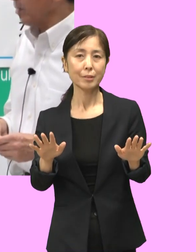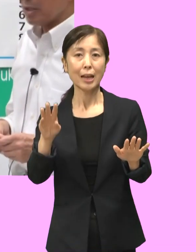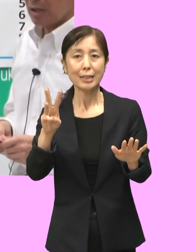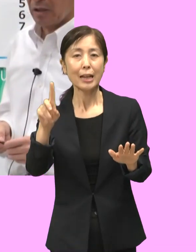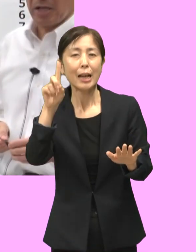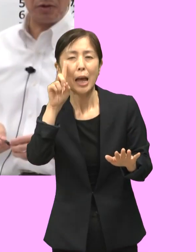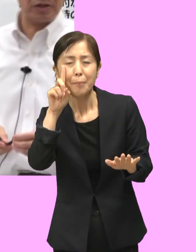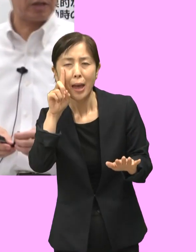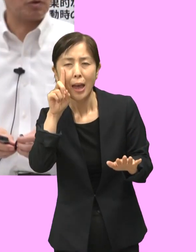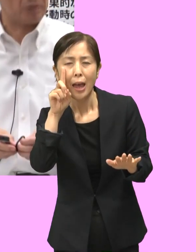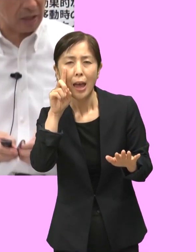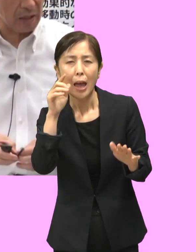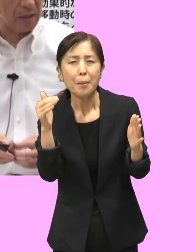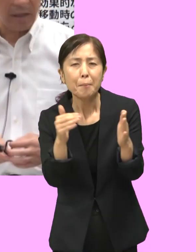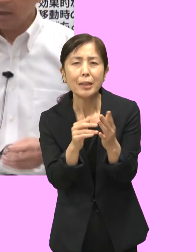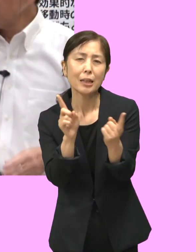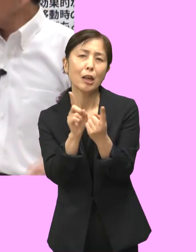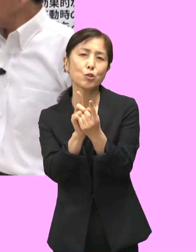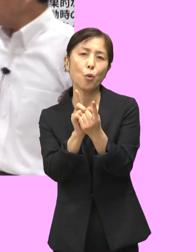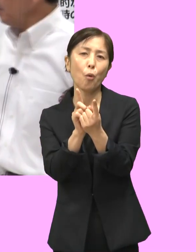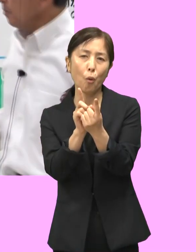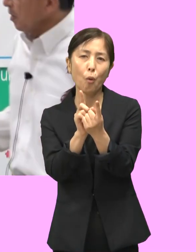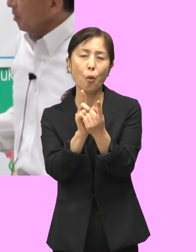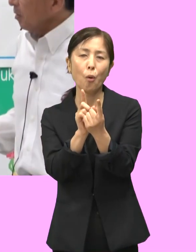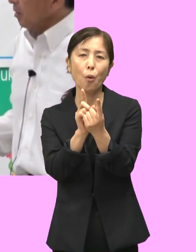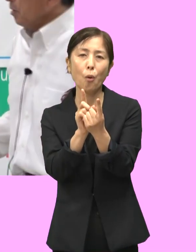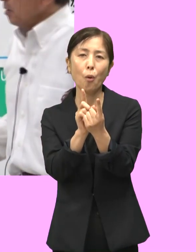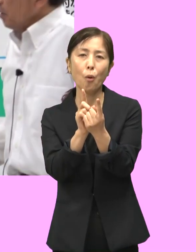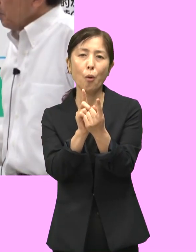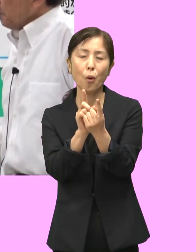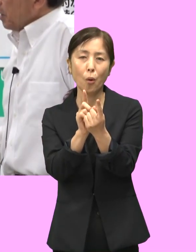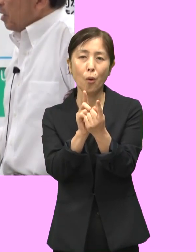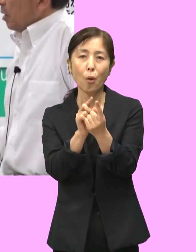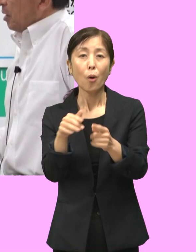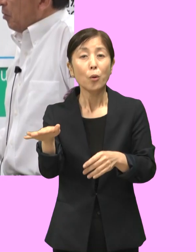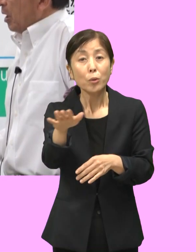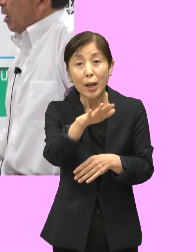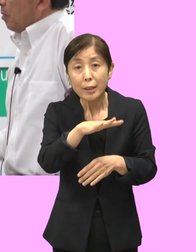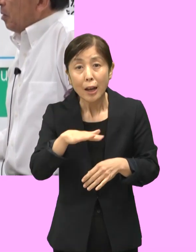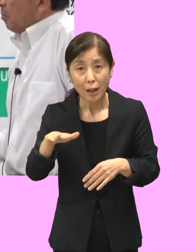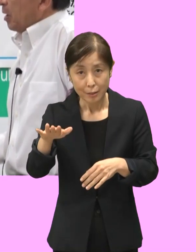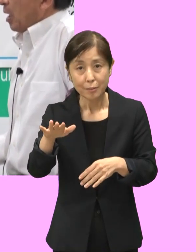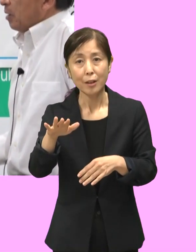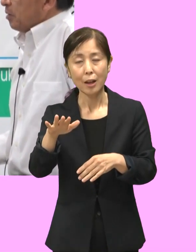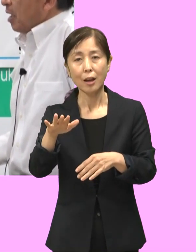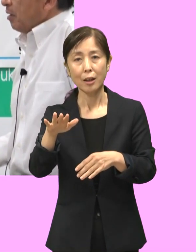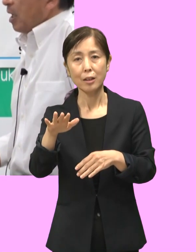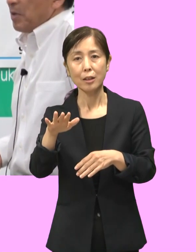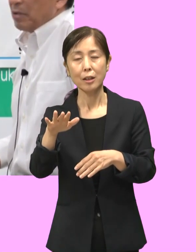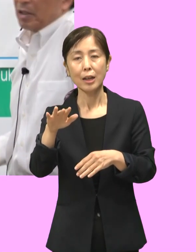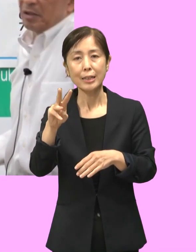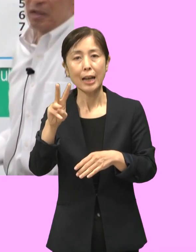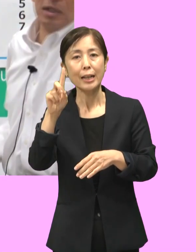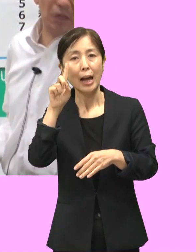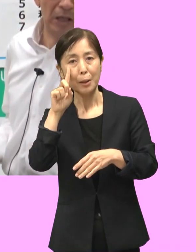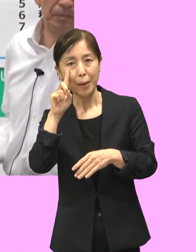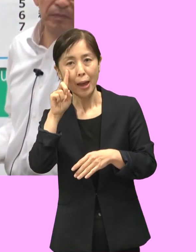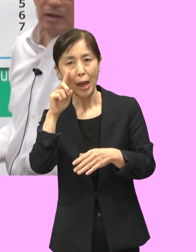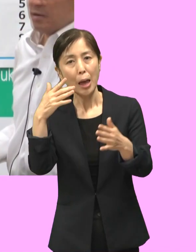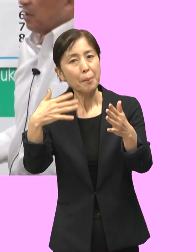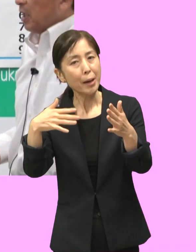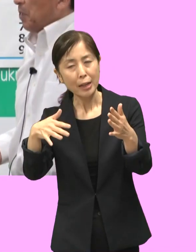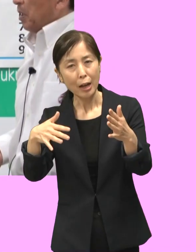3回目までしか対象になっておりません。でこの方々はまだ3回目打たれてない方